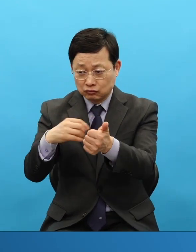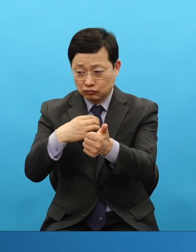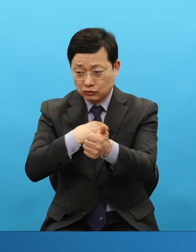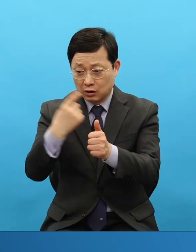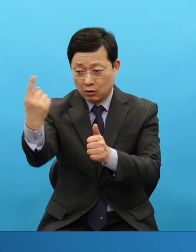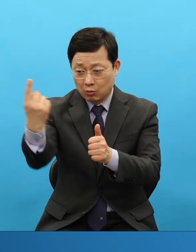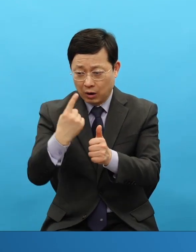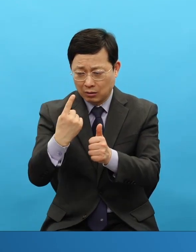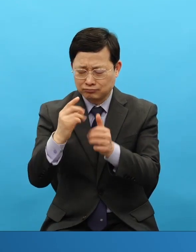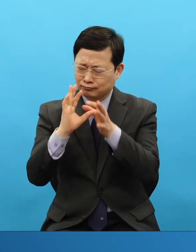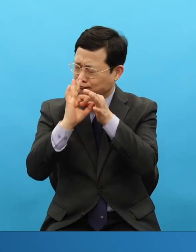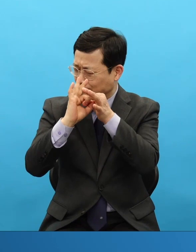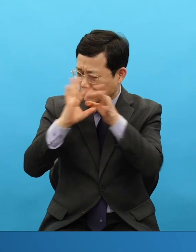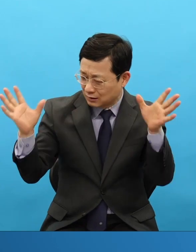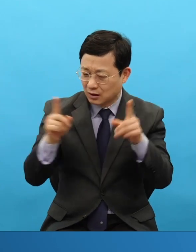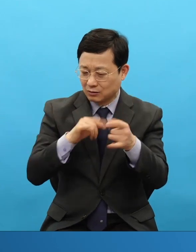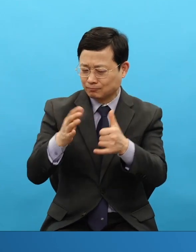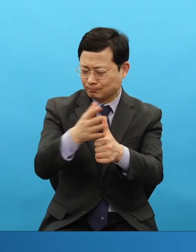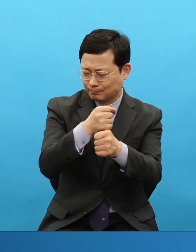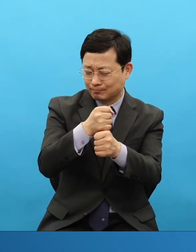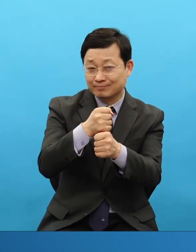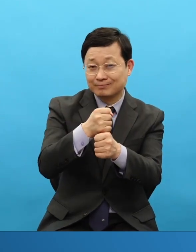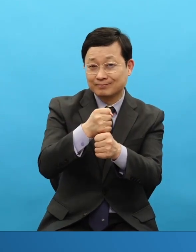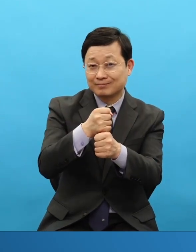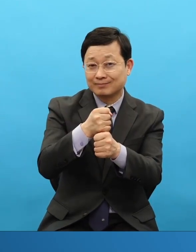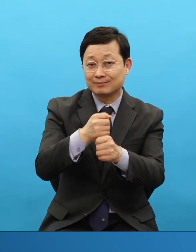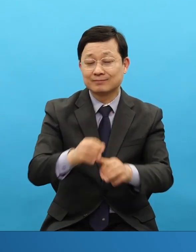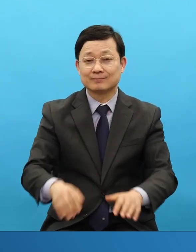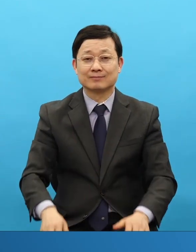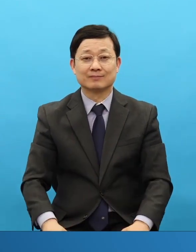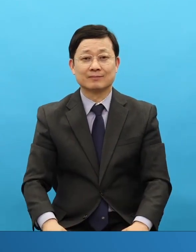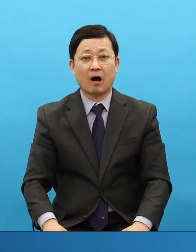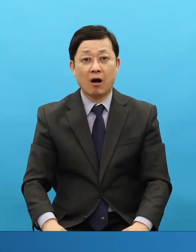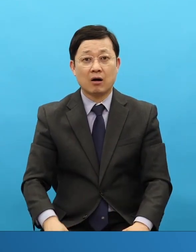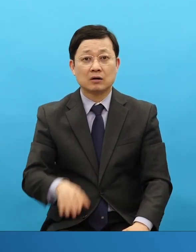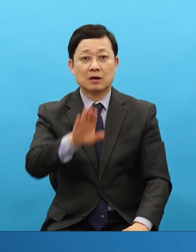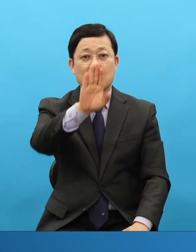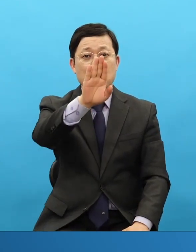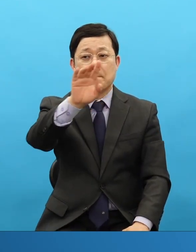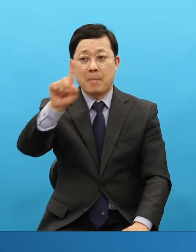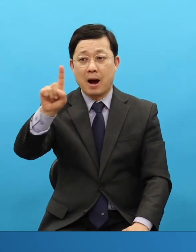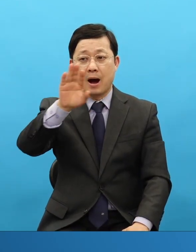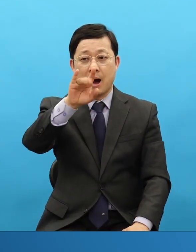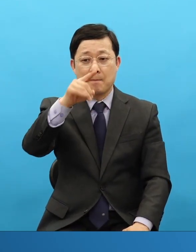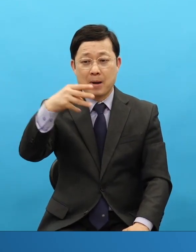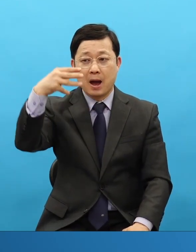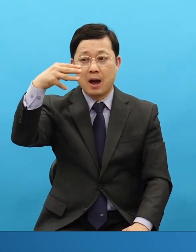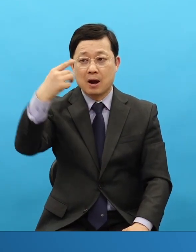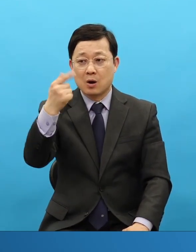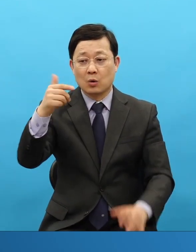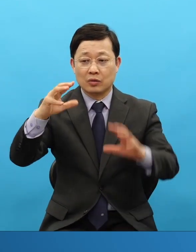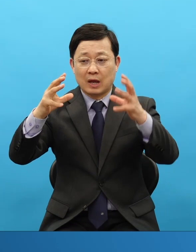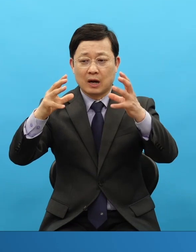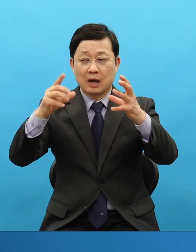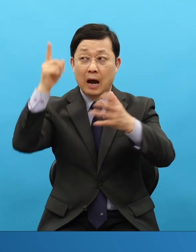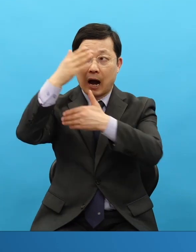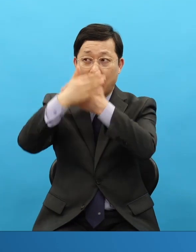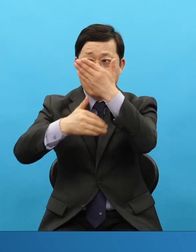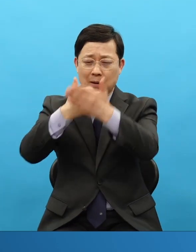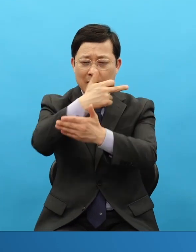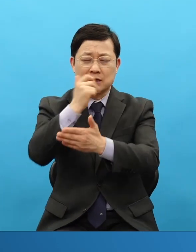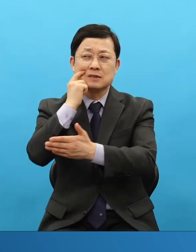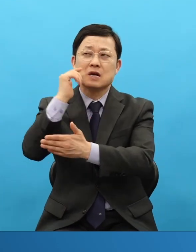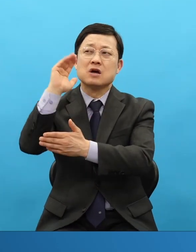of death, regardless, they held to the 예, covenant. 바벨론에 큰 영광이 나타났어요. And a great glory was shown in Babylon. 왜 바벨론입니까?